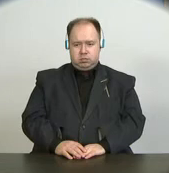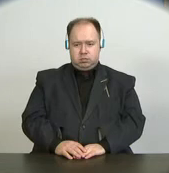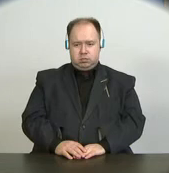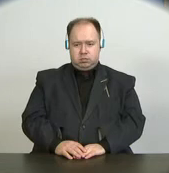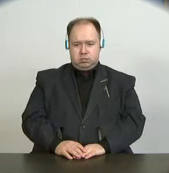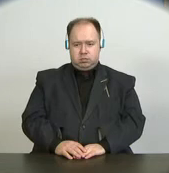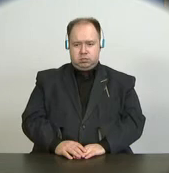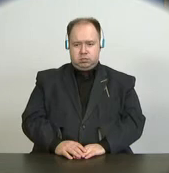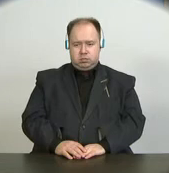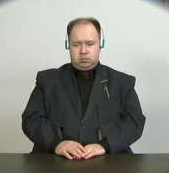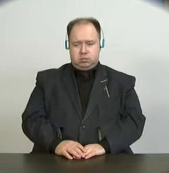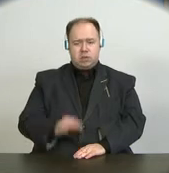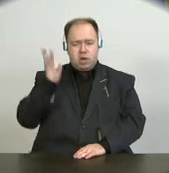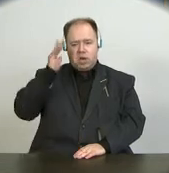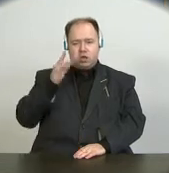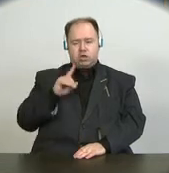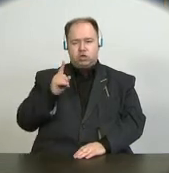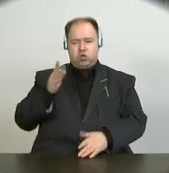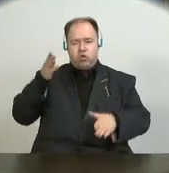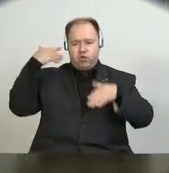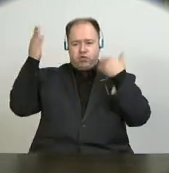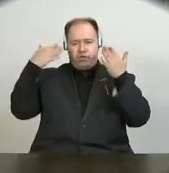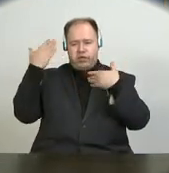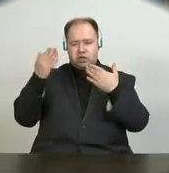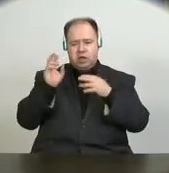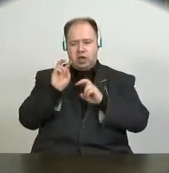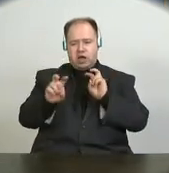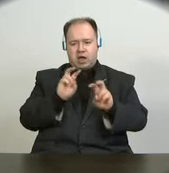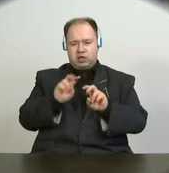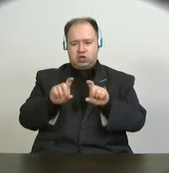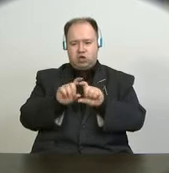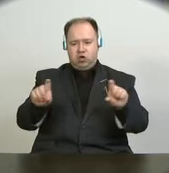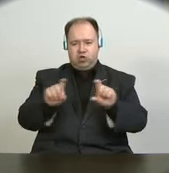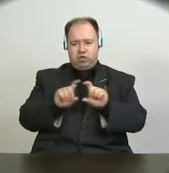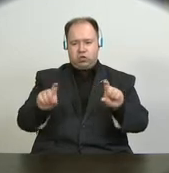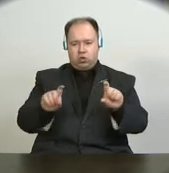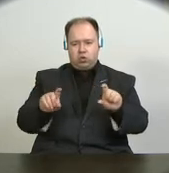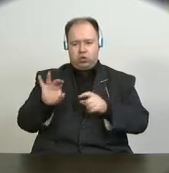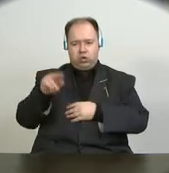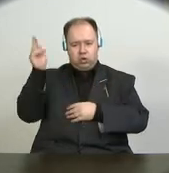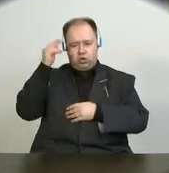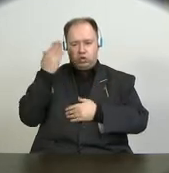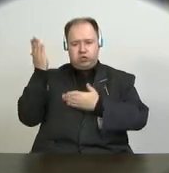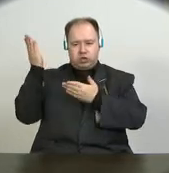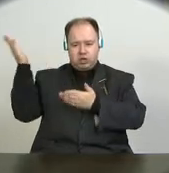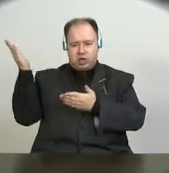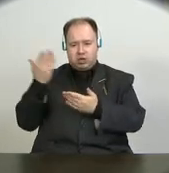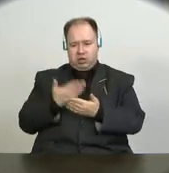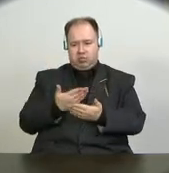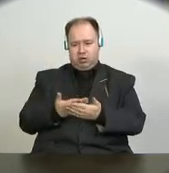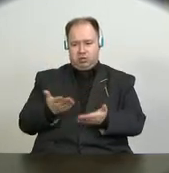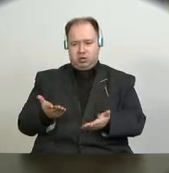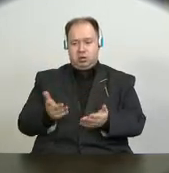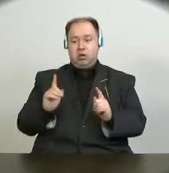то есть мне кажется гораздо веселее было бы ходить там набираем в школу и учиться вот на таких примерах вы согласны